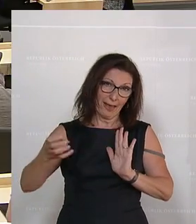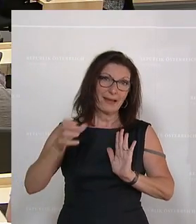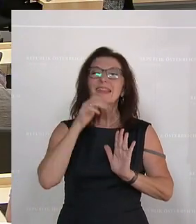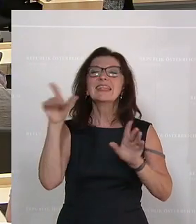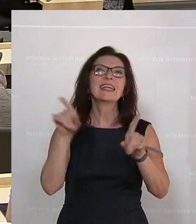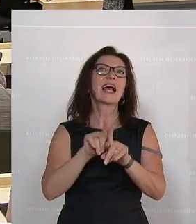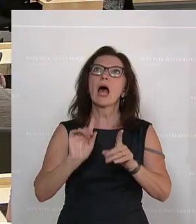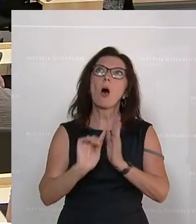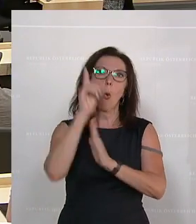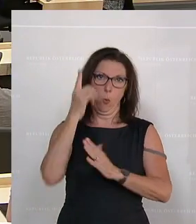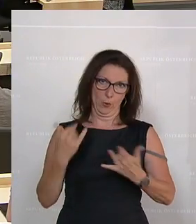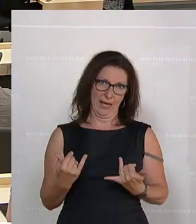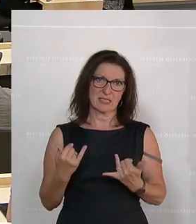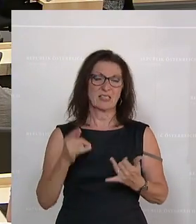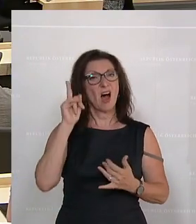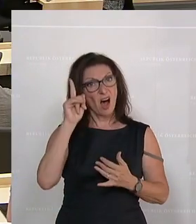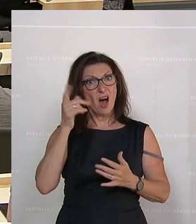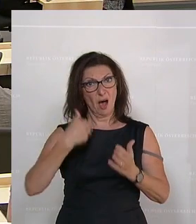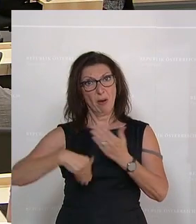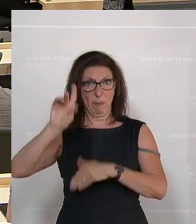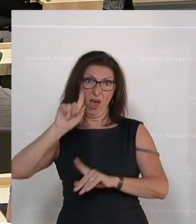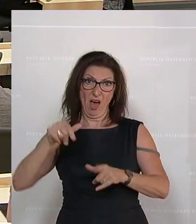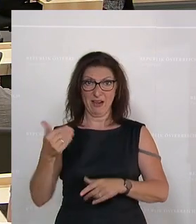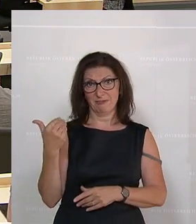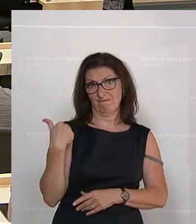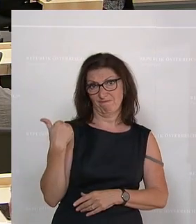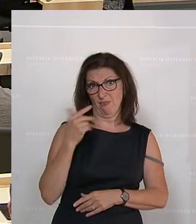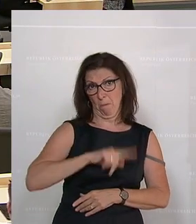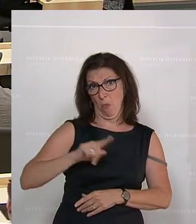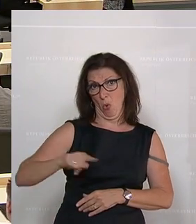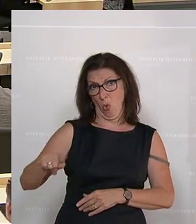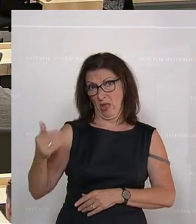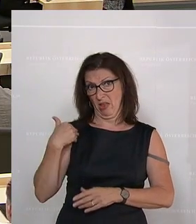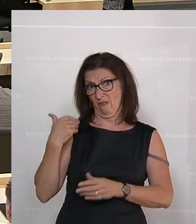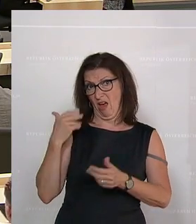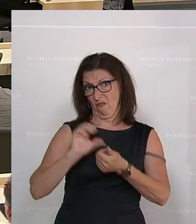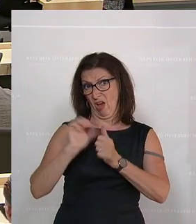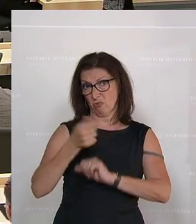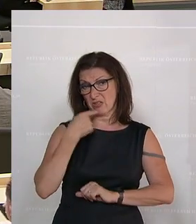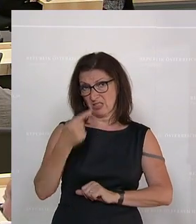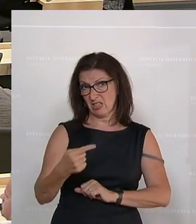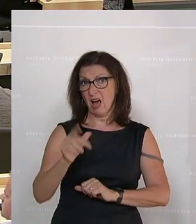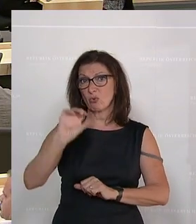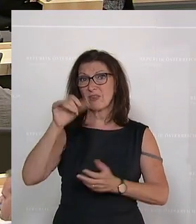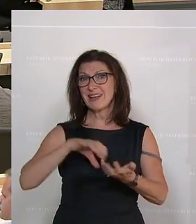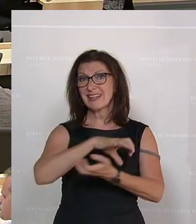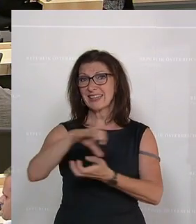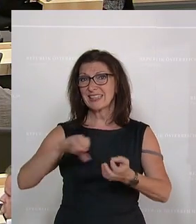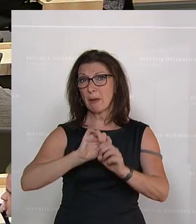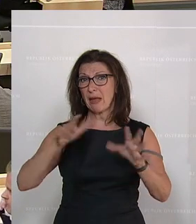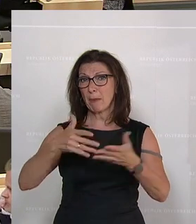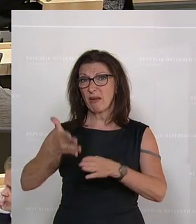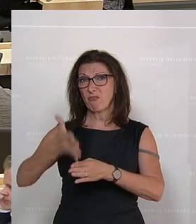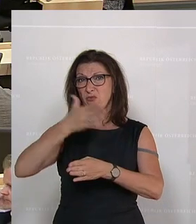jetzt aber doch höher wie noch vor einigen monaten prognostiziert auch höher wie sie vielleicht vor der ersten krise vor der pandemie